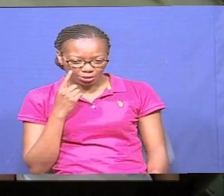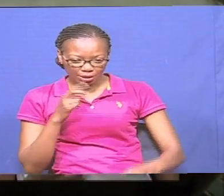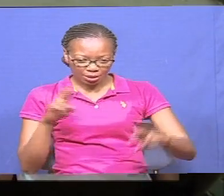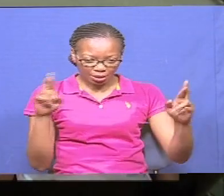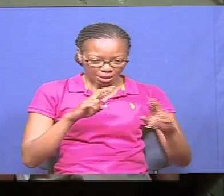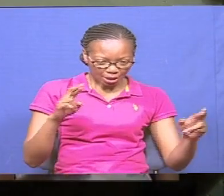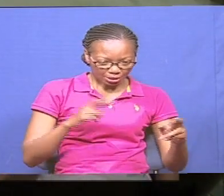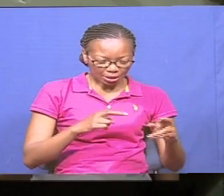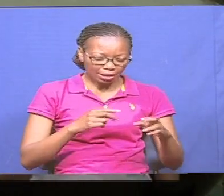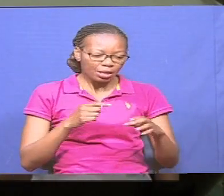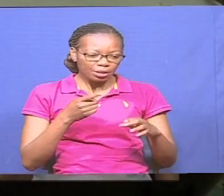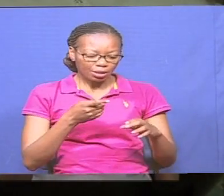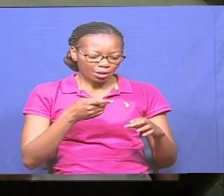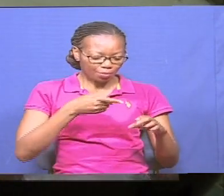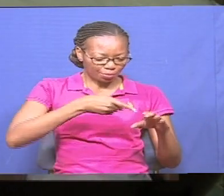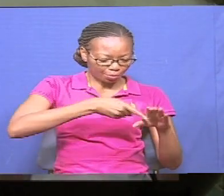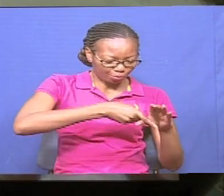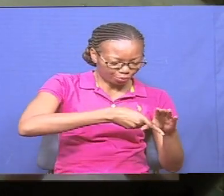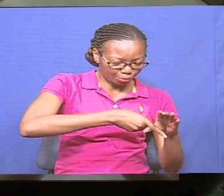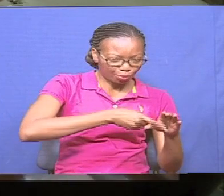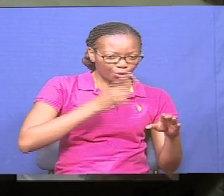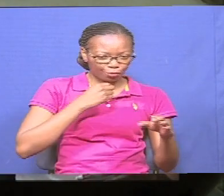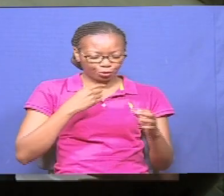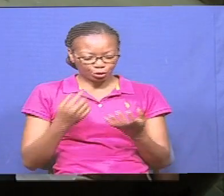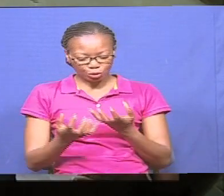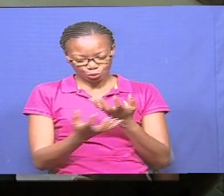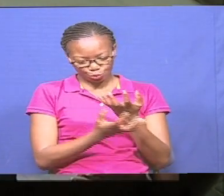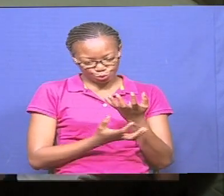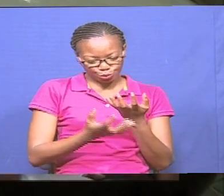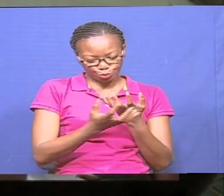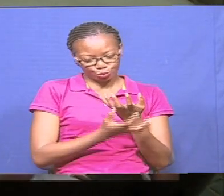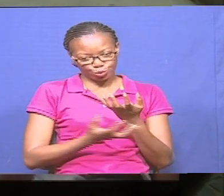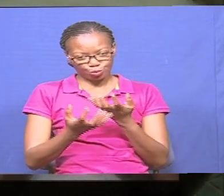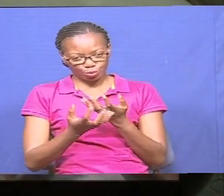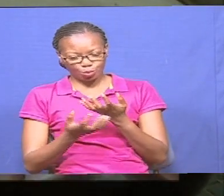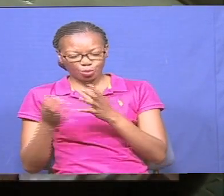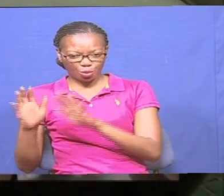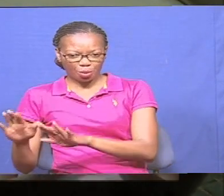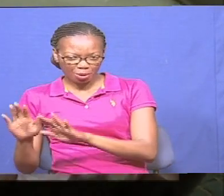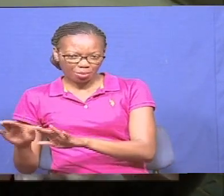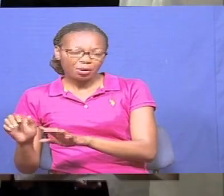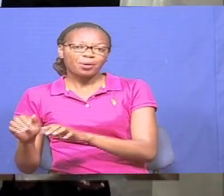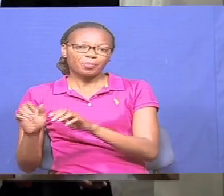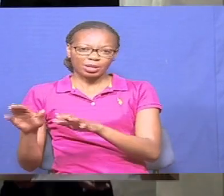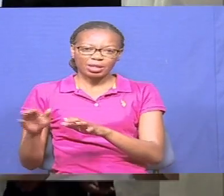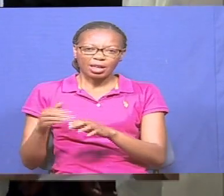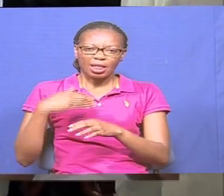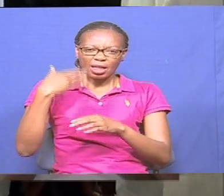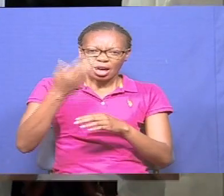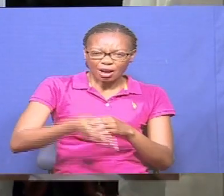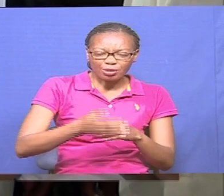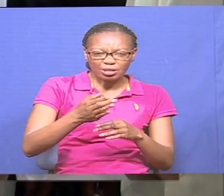Pima hali joto kabla ya kuitoa motoni, halafu uchuje ili utoe uchafu wowote ule kabla ya kuiacha